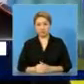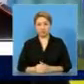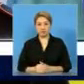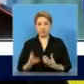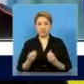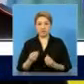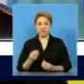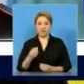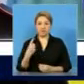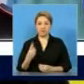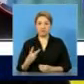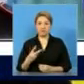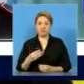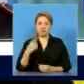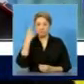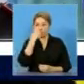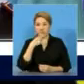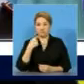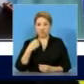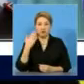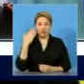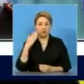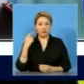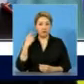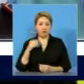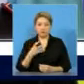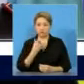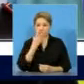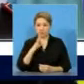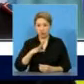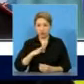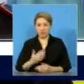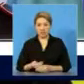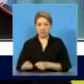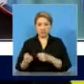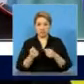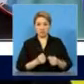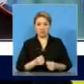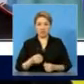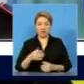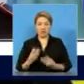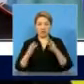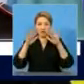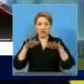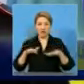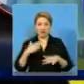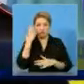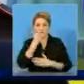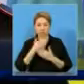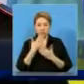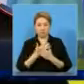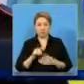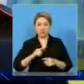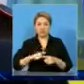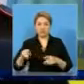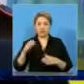бір кісі бет аузын, басын, құлағын күйік шалған. Оны сыртқа шығарып, қар мен бетін жуып, жедел